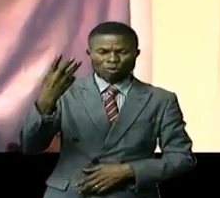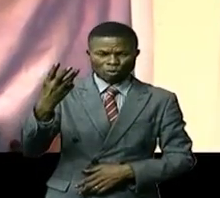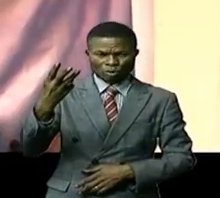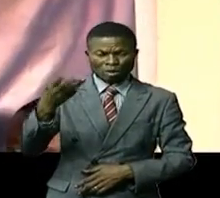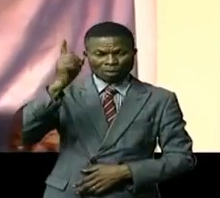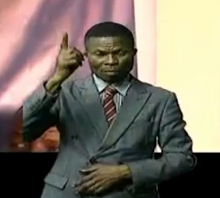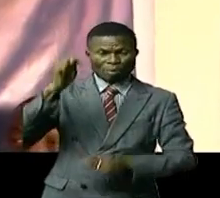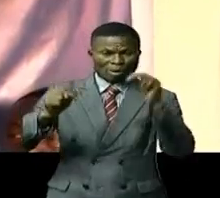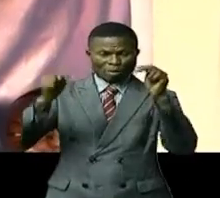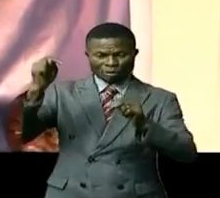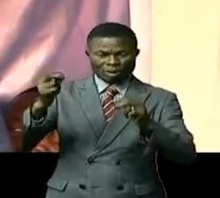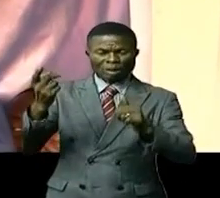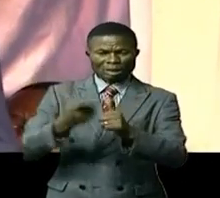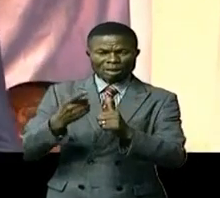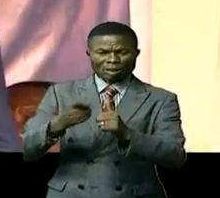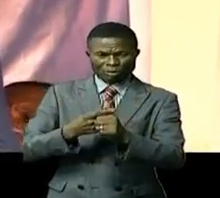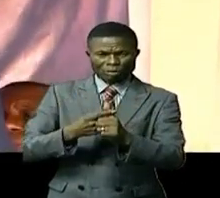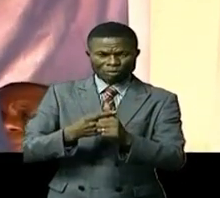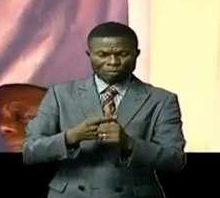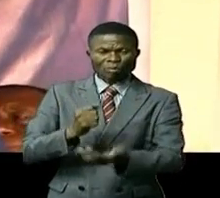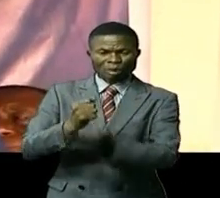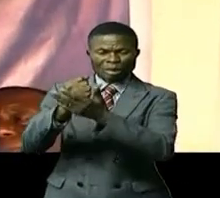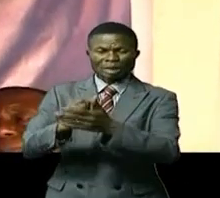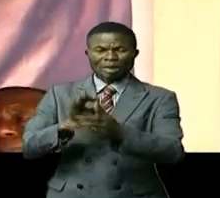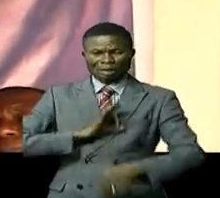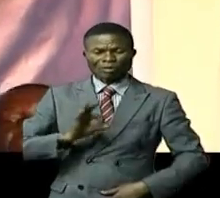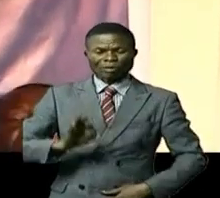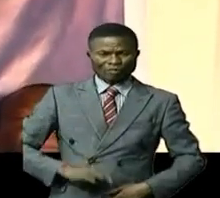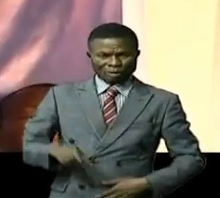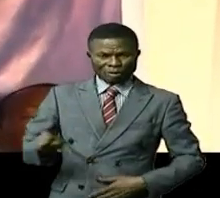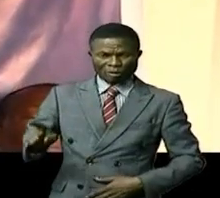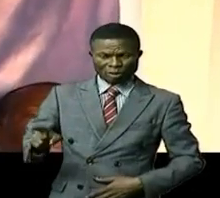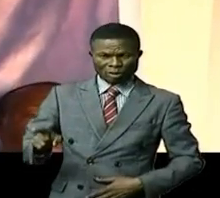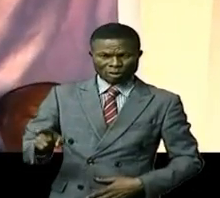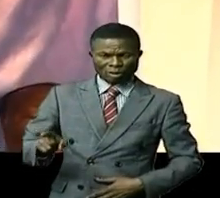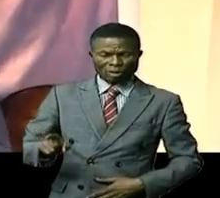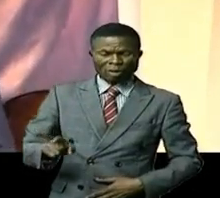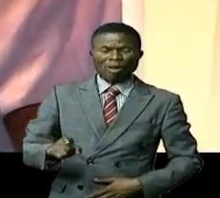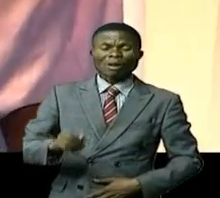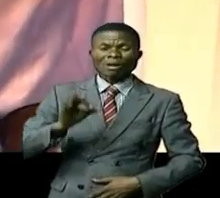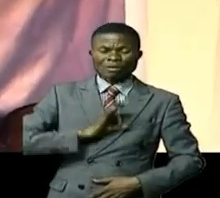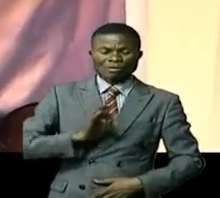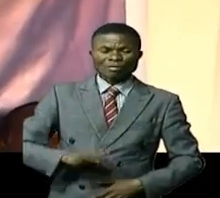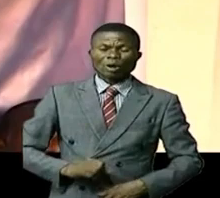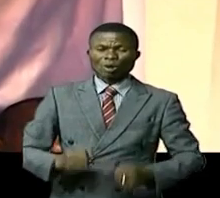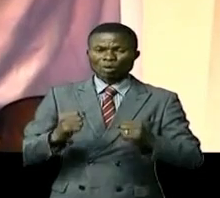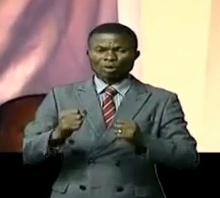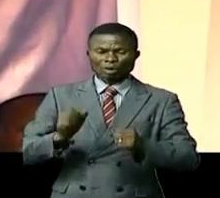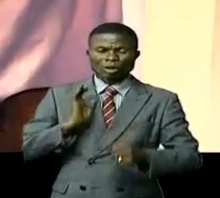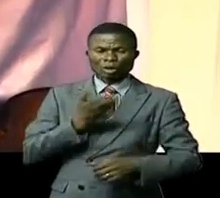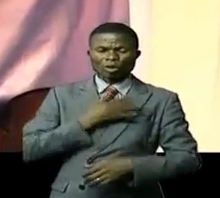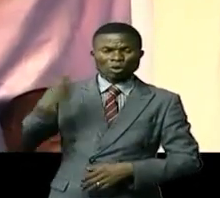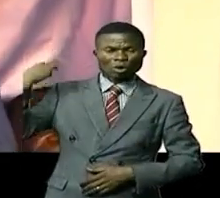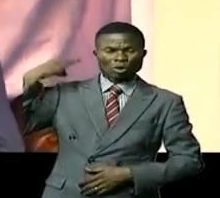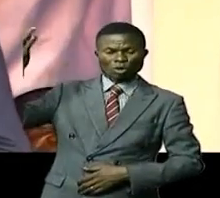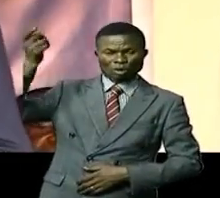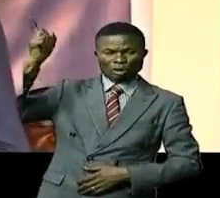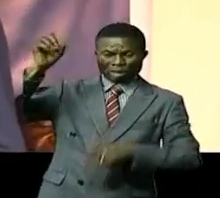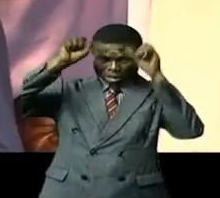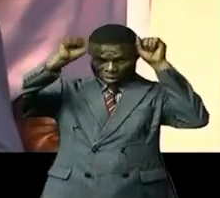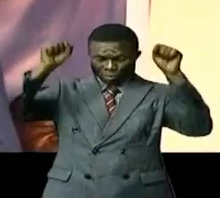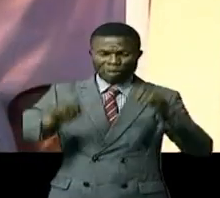niveau, c'est de faire de Félix Tshisekedi Tshilombo, dit Patrick Béton, notre candidat président